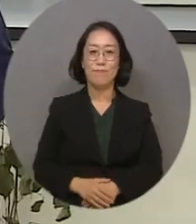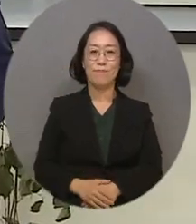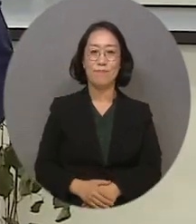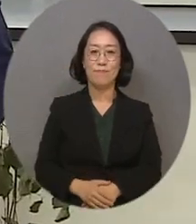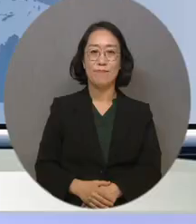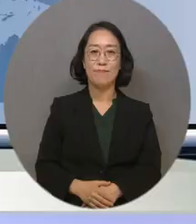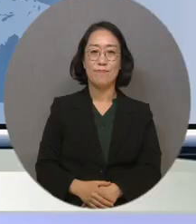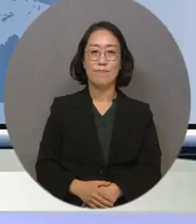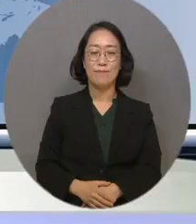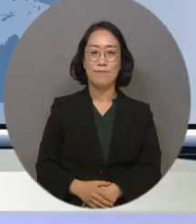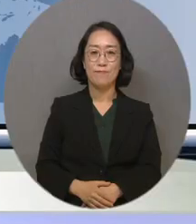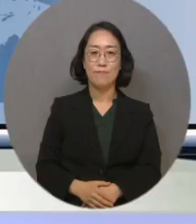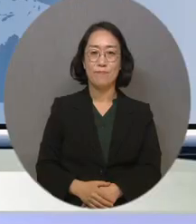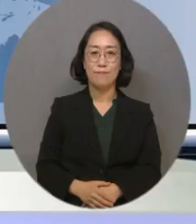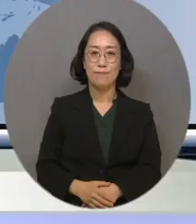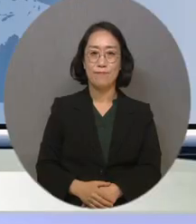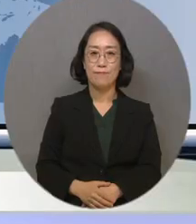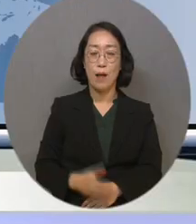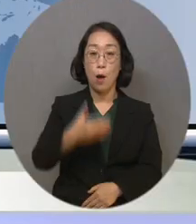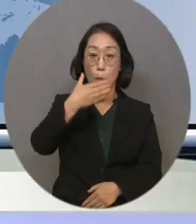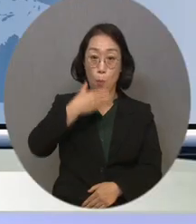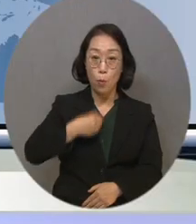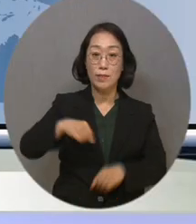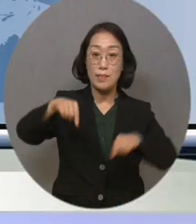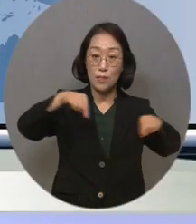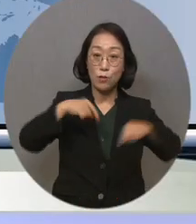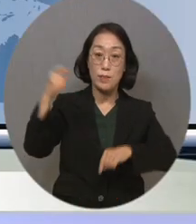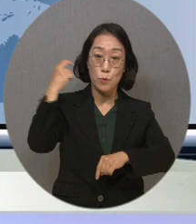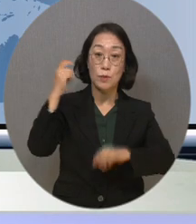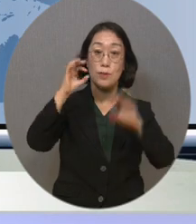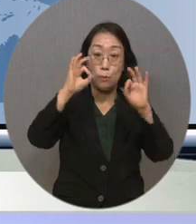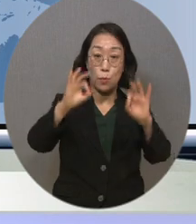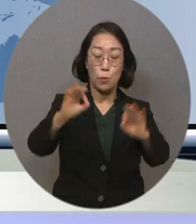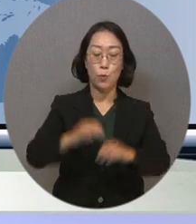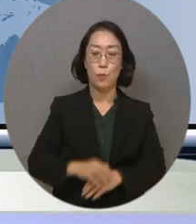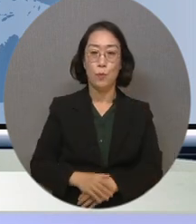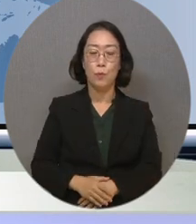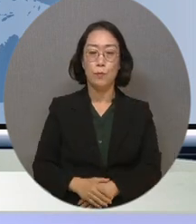박순종입니다. 이어서 복지계 정책 소식 만나보겠습니다.